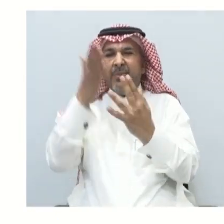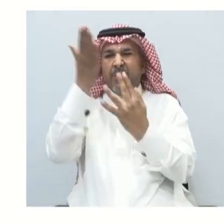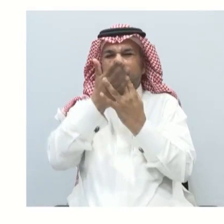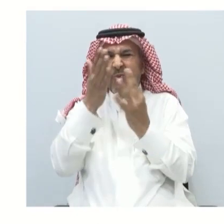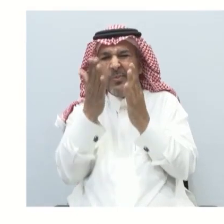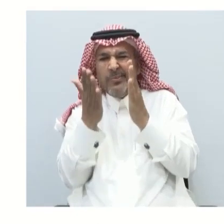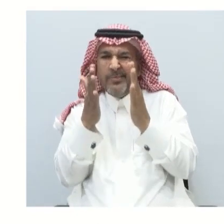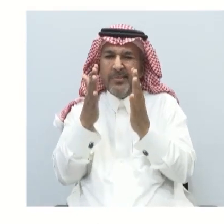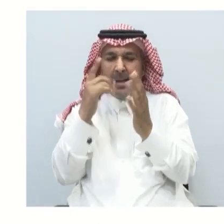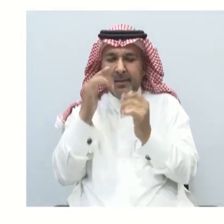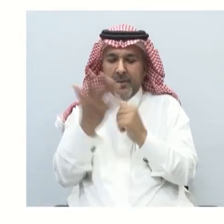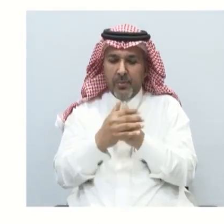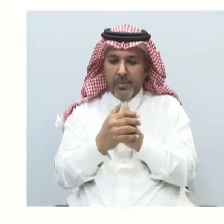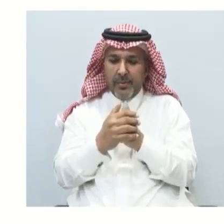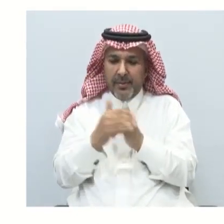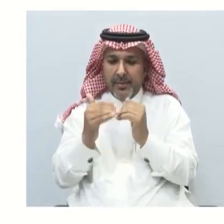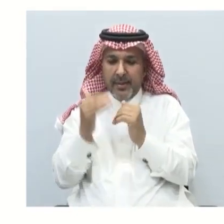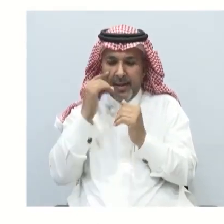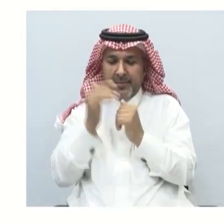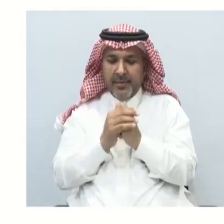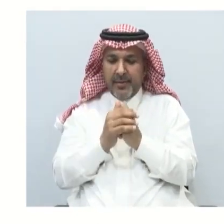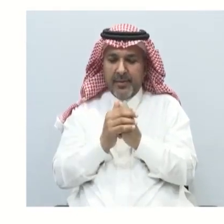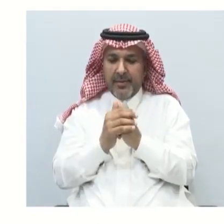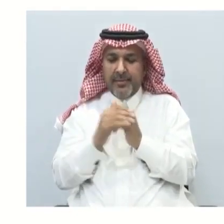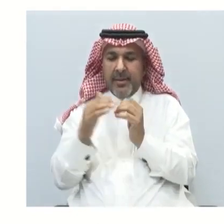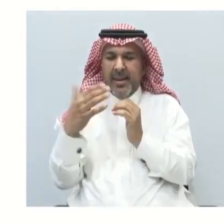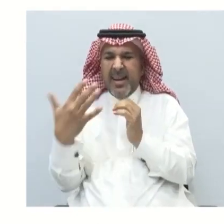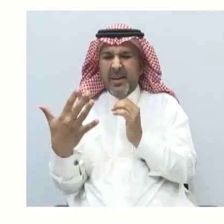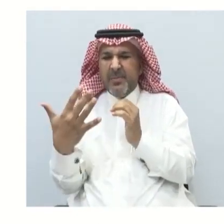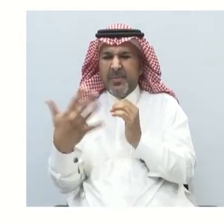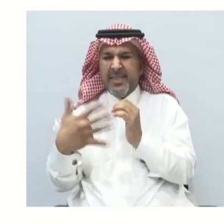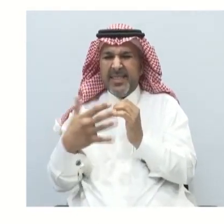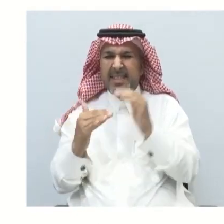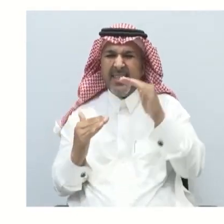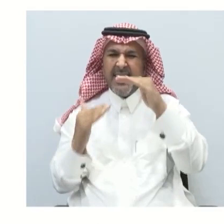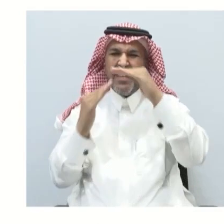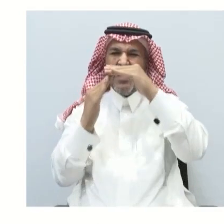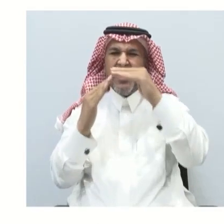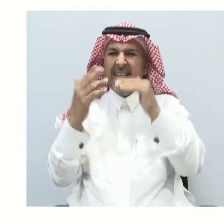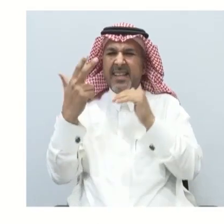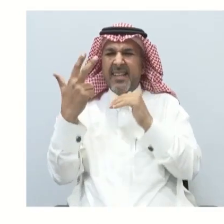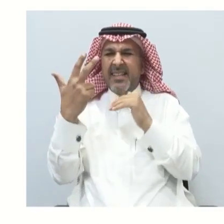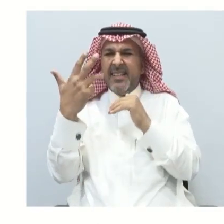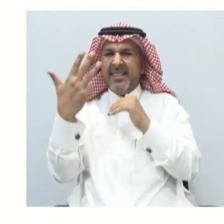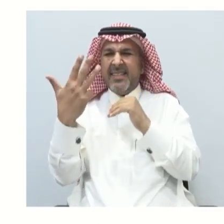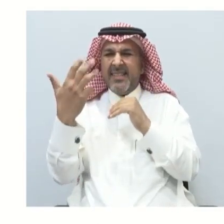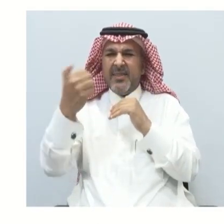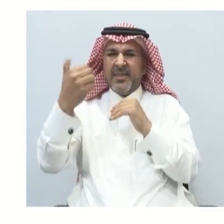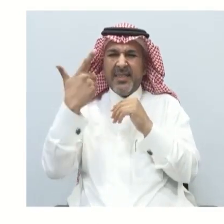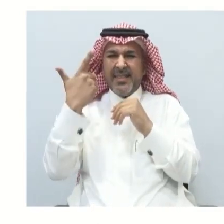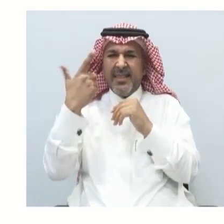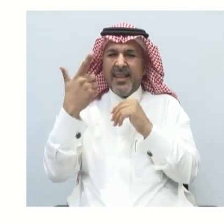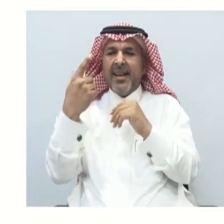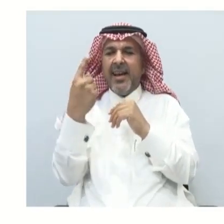مستبعده والمتوسط يكون قلنا ما بين 50 الى 69 فبالتالي